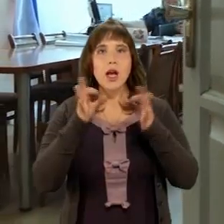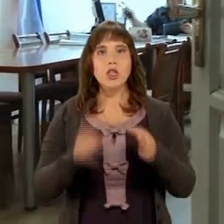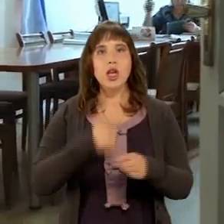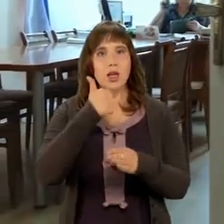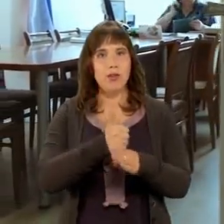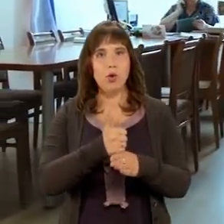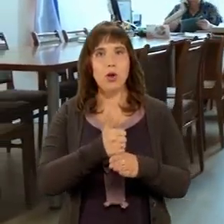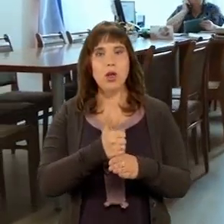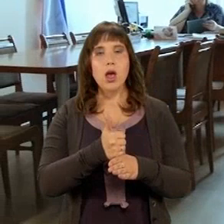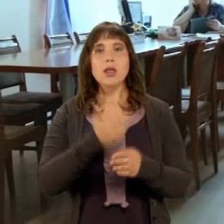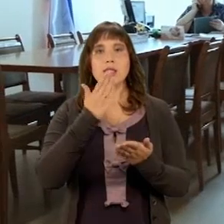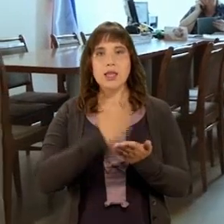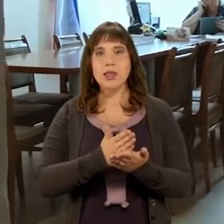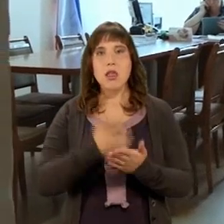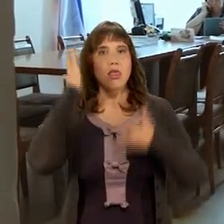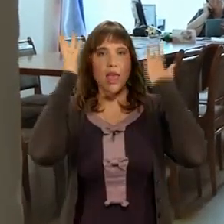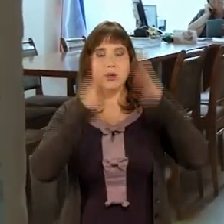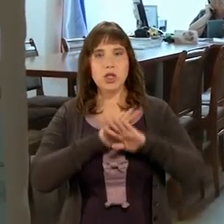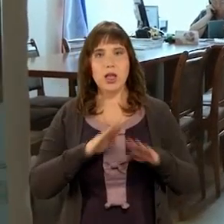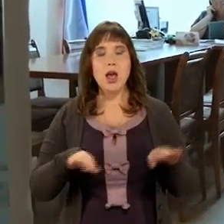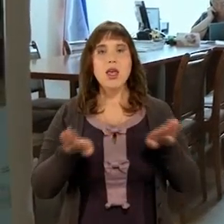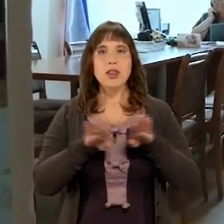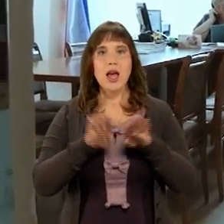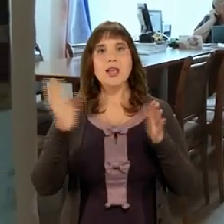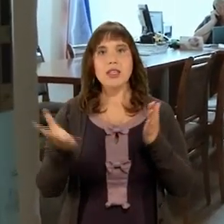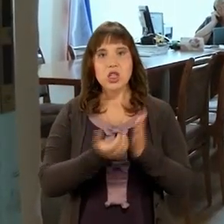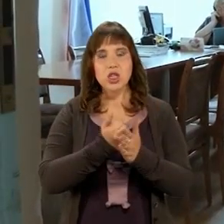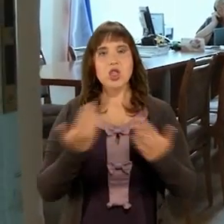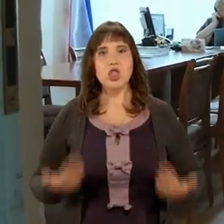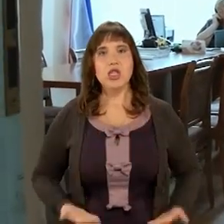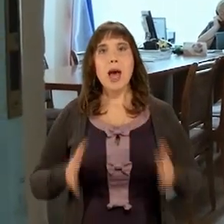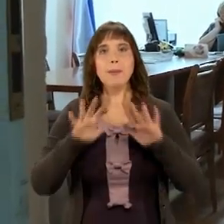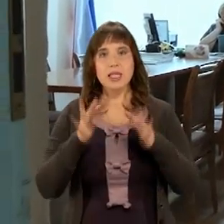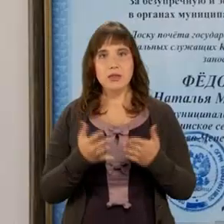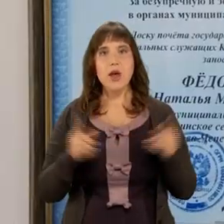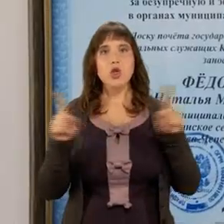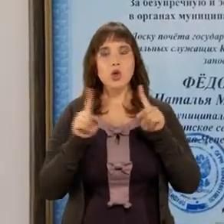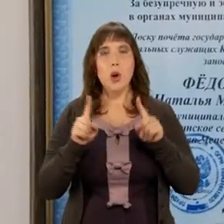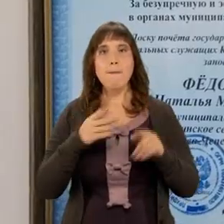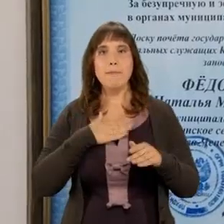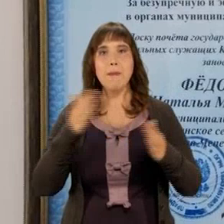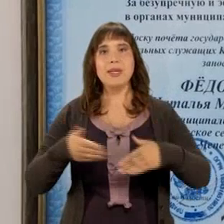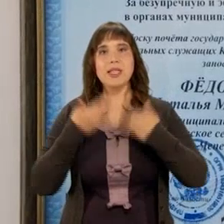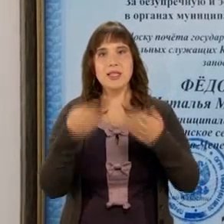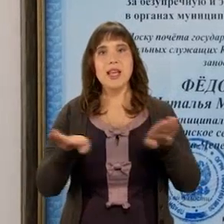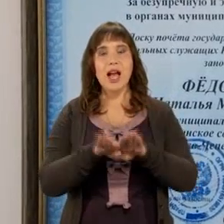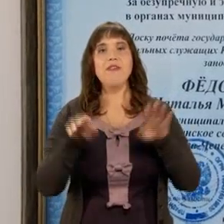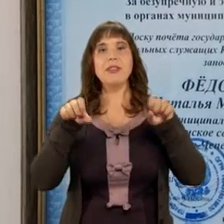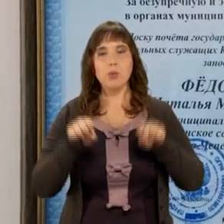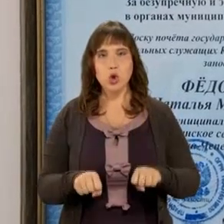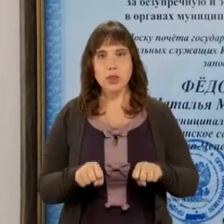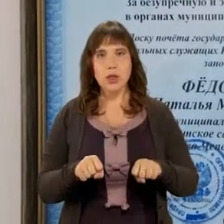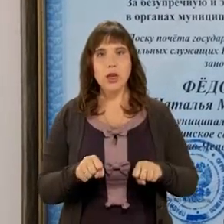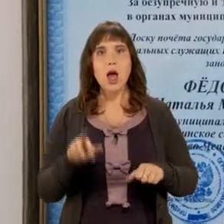Конечно, главой стать я никогда не мечтала. Но так вот сложились, так скажем, жизненные обстоятельства, что у меня представилась такая